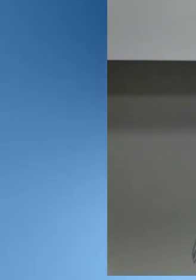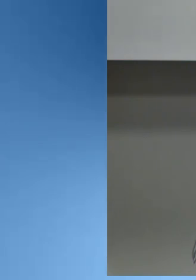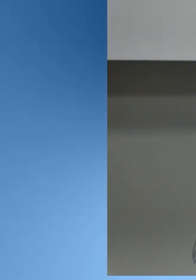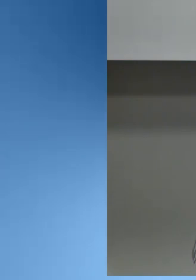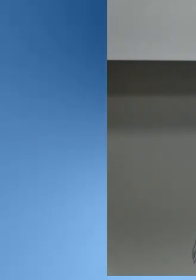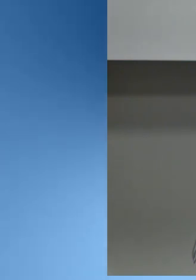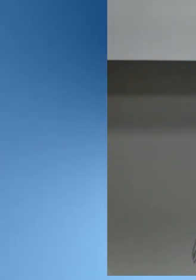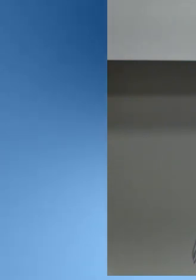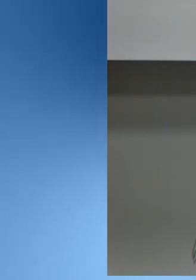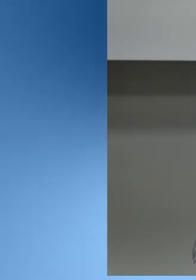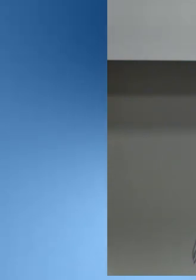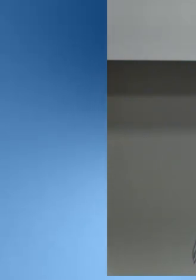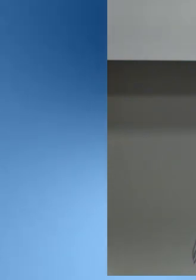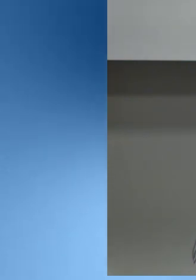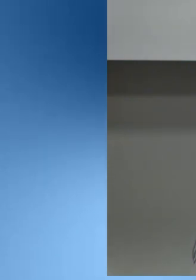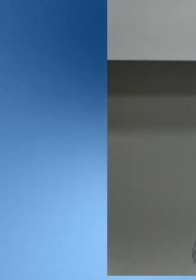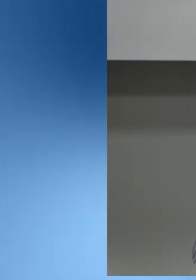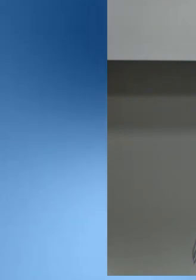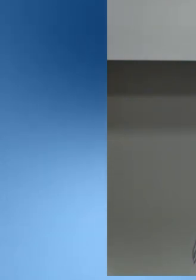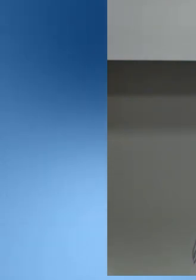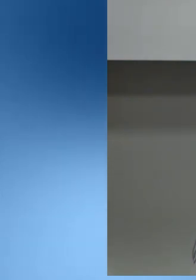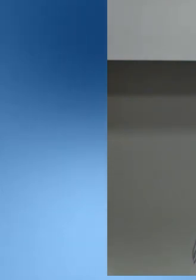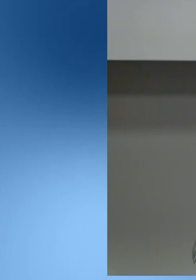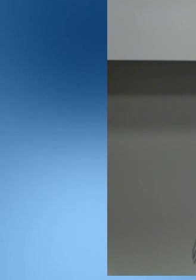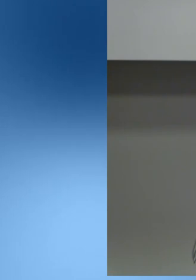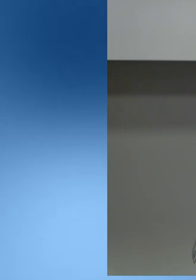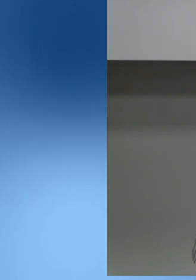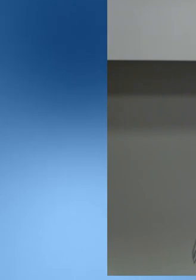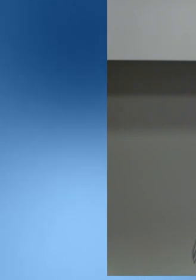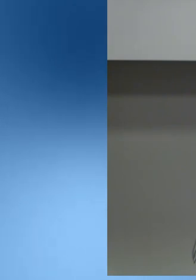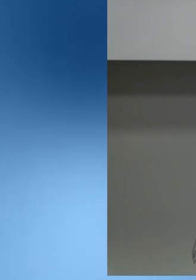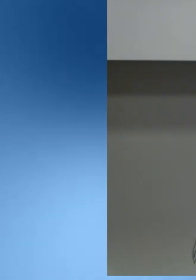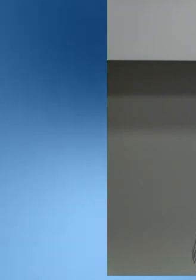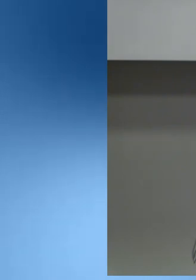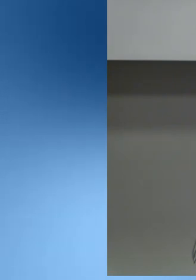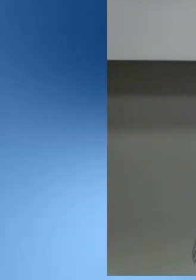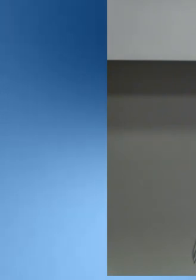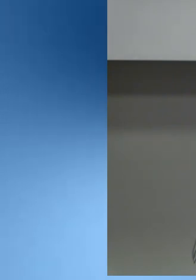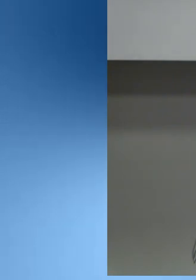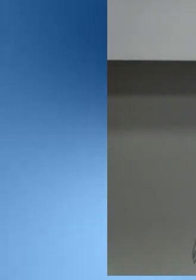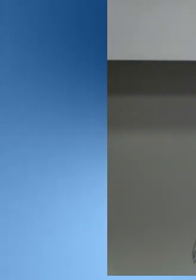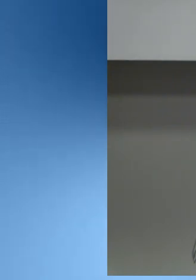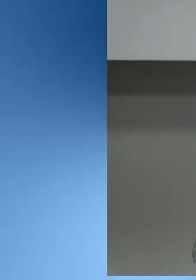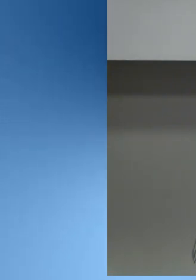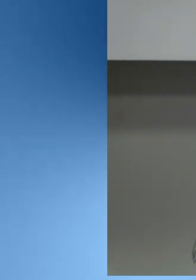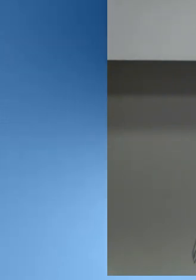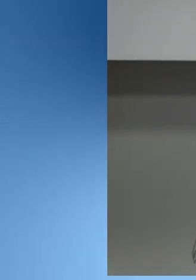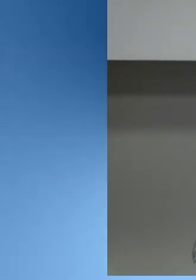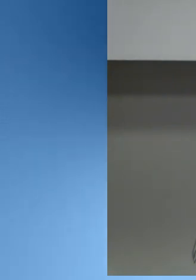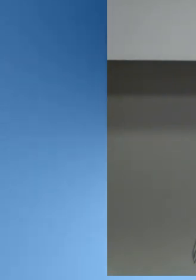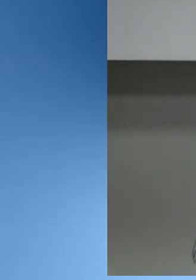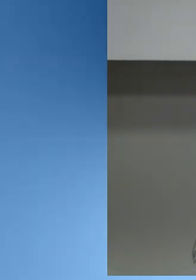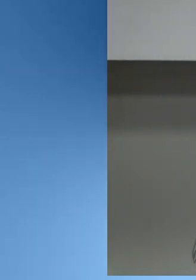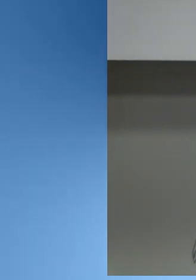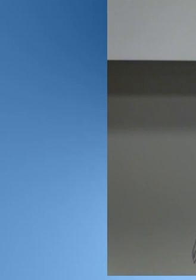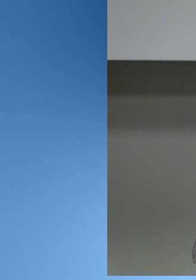18000 patients dont les 3/4s qui sont issus de quartier populaire et donc c'est un un